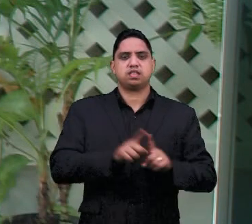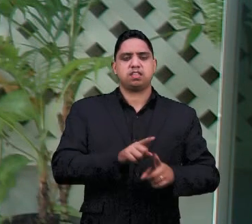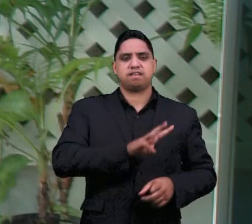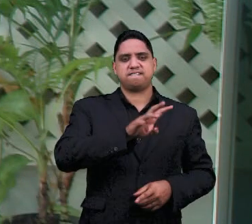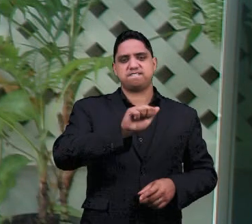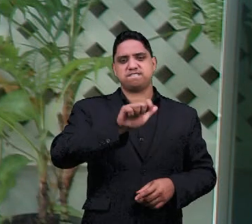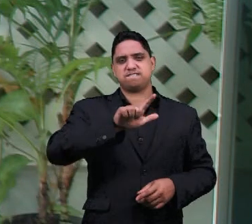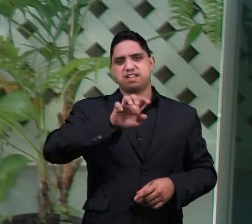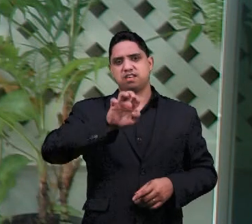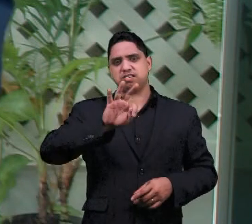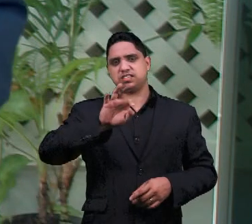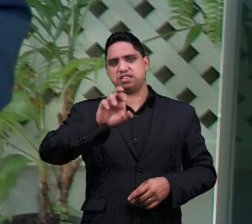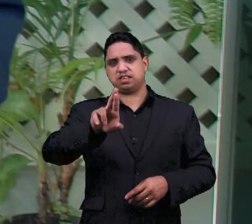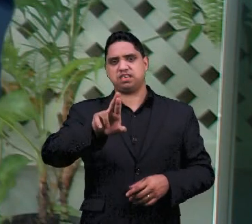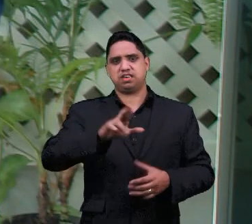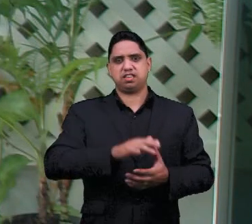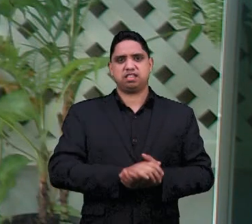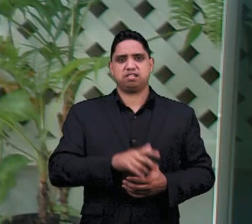tant qu'il est possible.